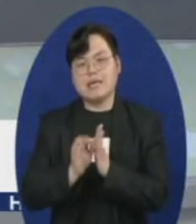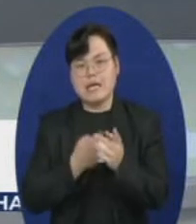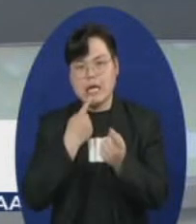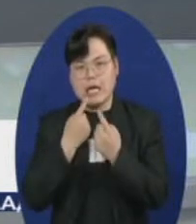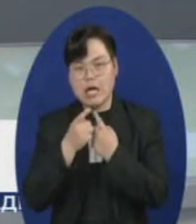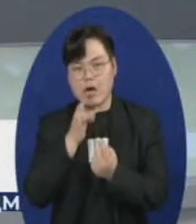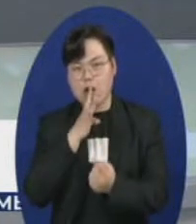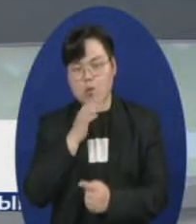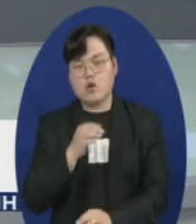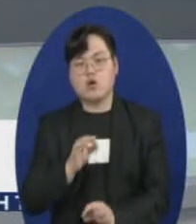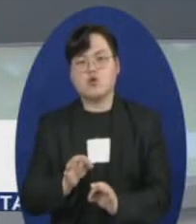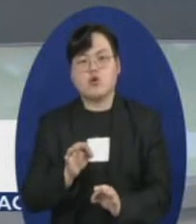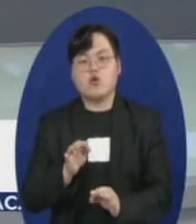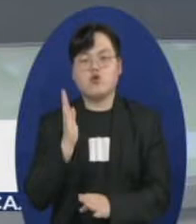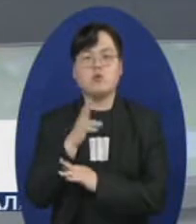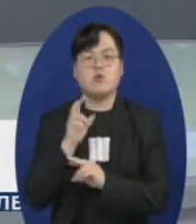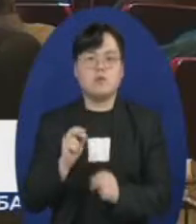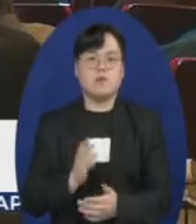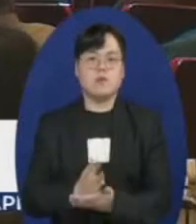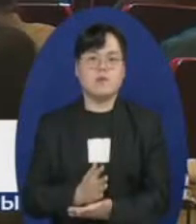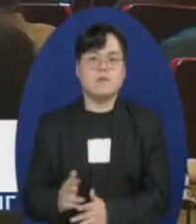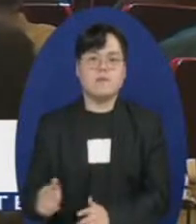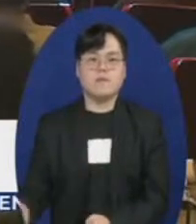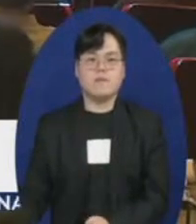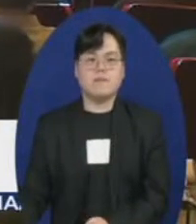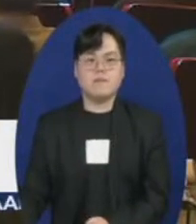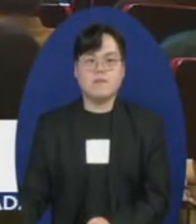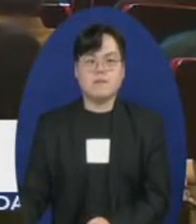явдал гэж оролцогч талууд тайлбарлаж байна.